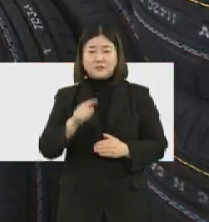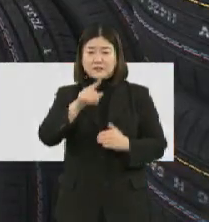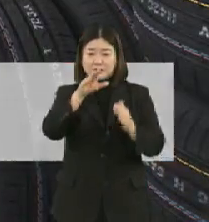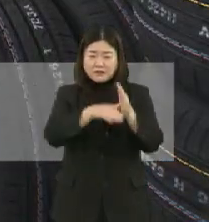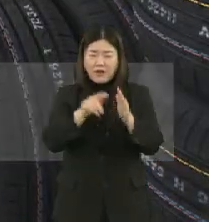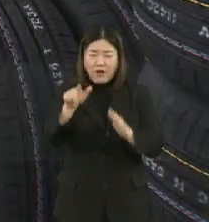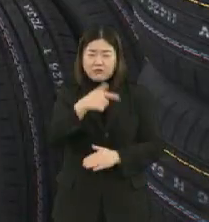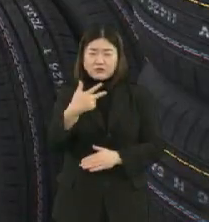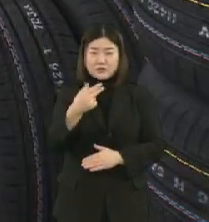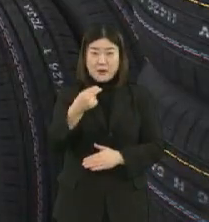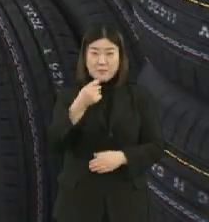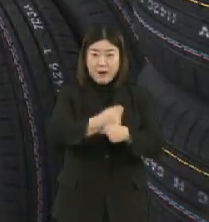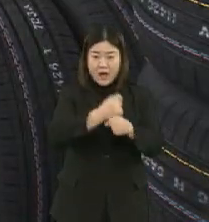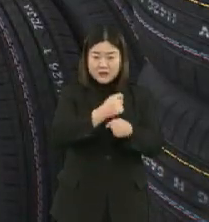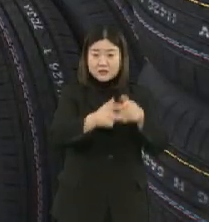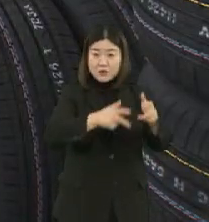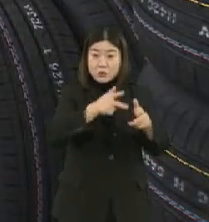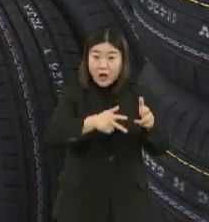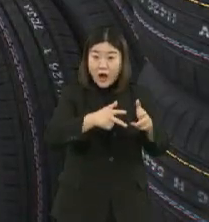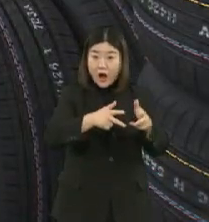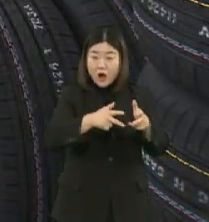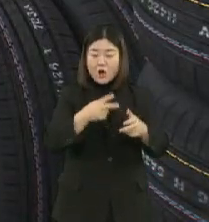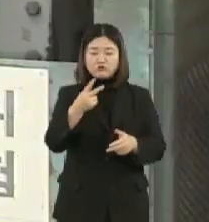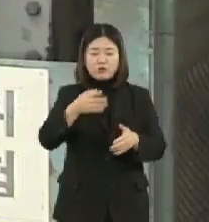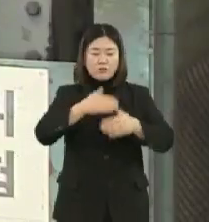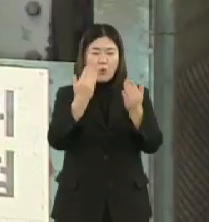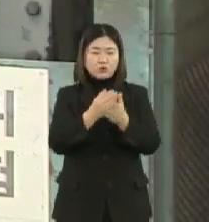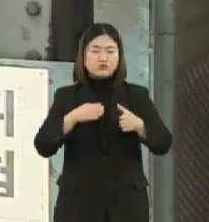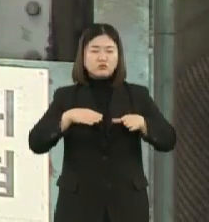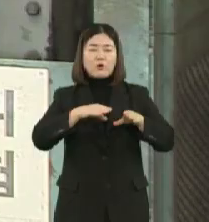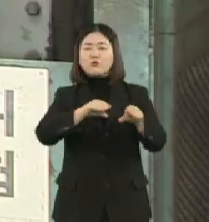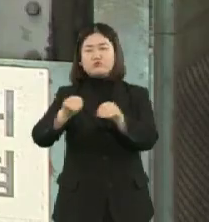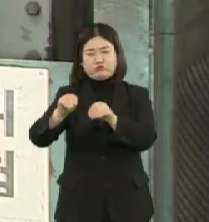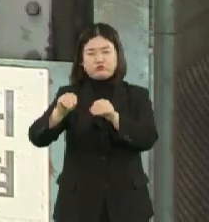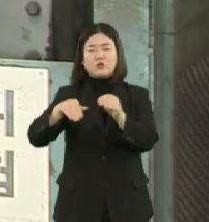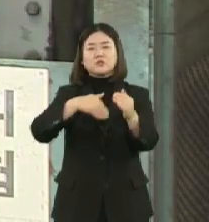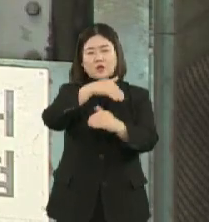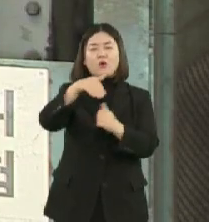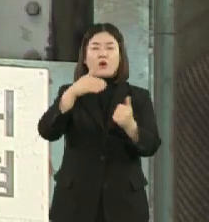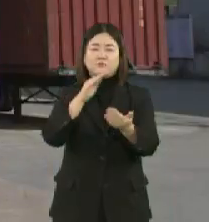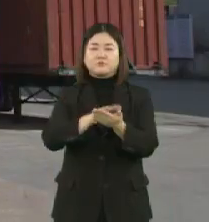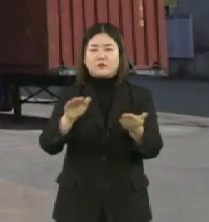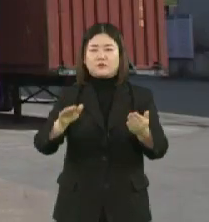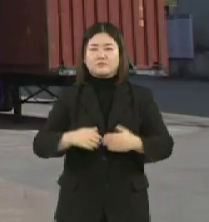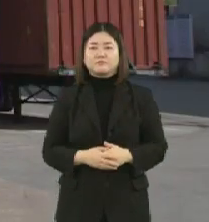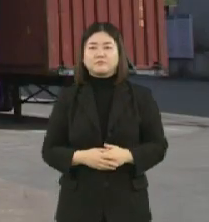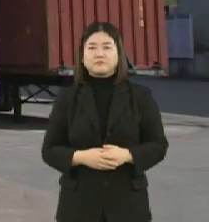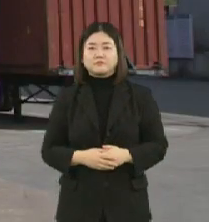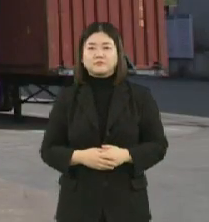때문에 하루 7 만개의 타이어를 생산하던 2개 공장의 생산 라인이 모두 멈춘 상태입니다